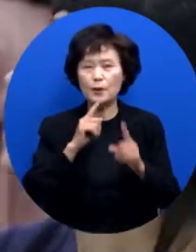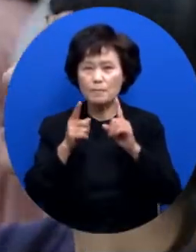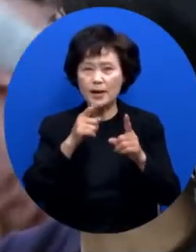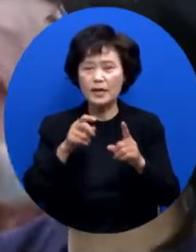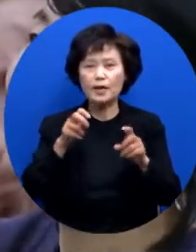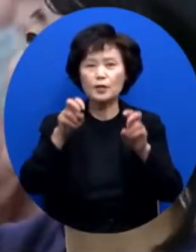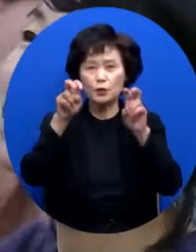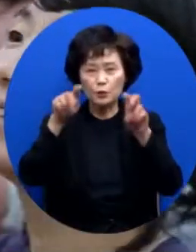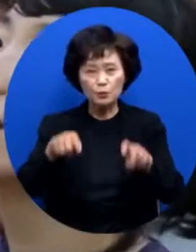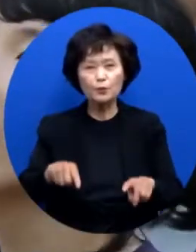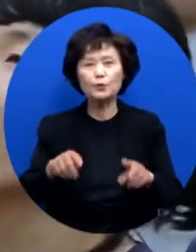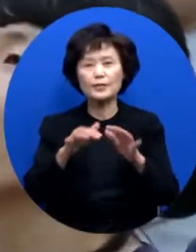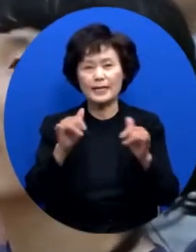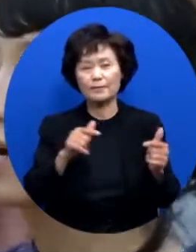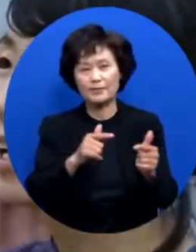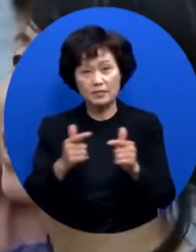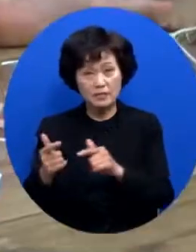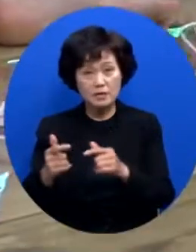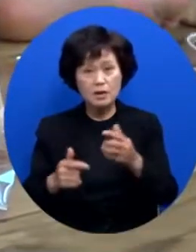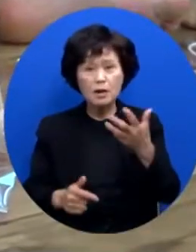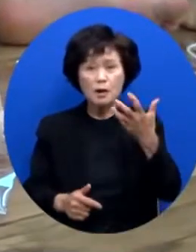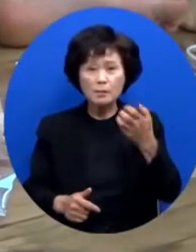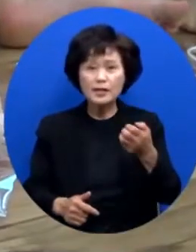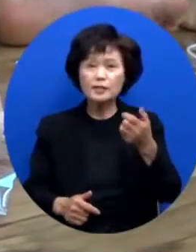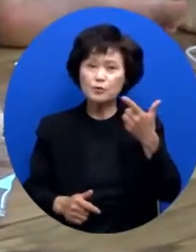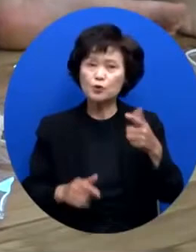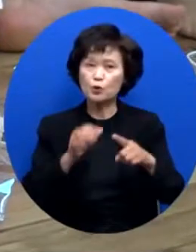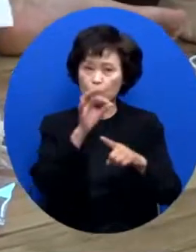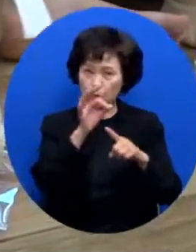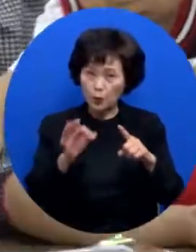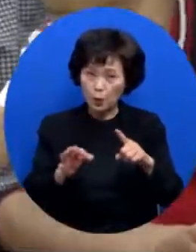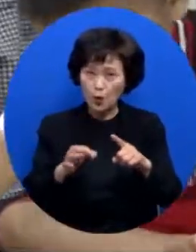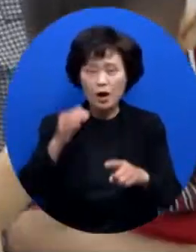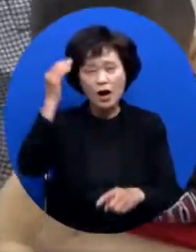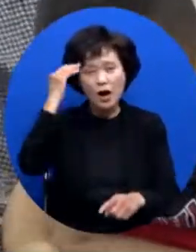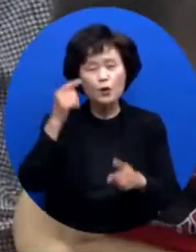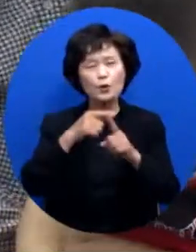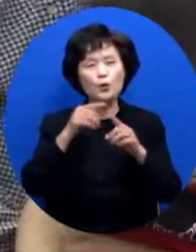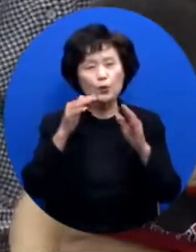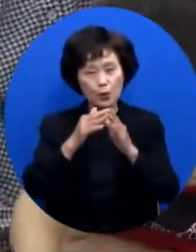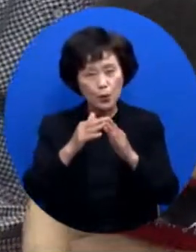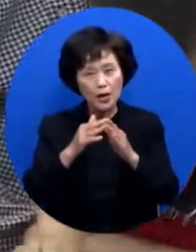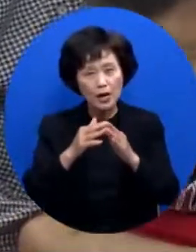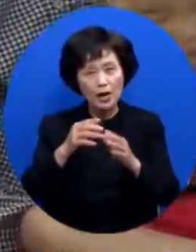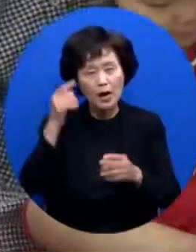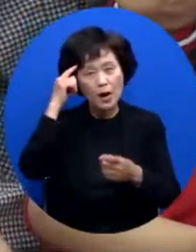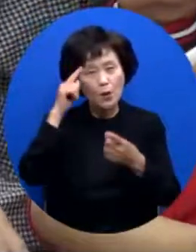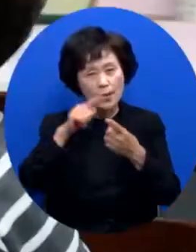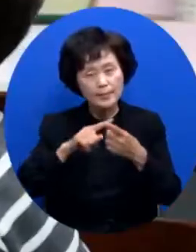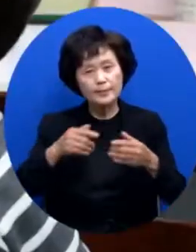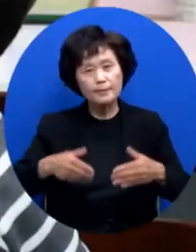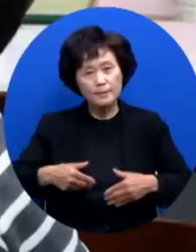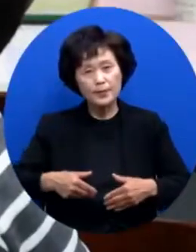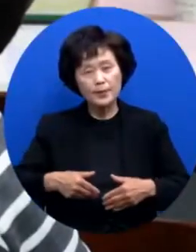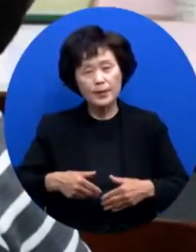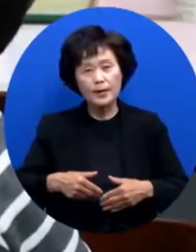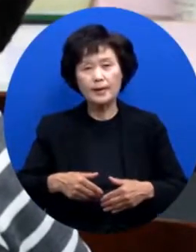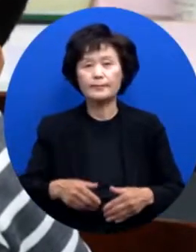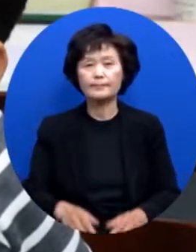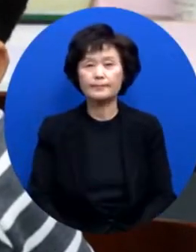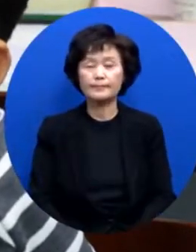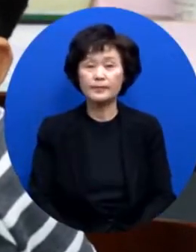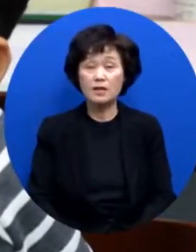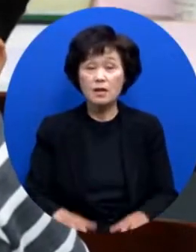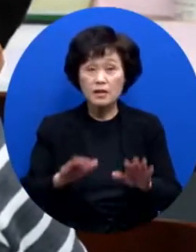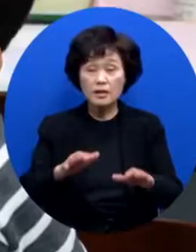어머니들에게서 86%나 나왔다는 점은 한국교회가 유념해야 할 현상으로 풀이됩니다. 반대로